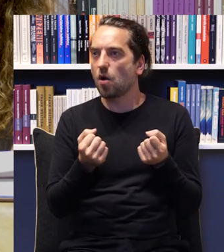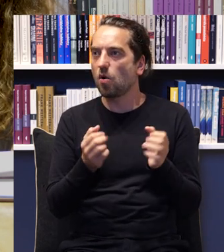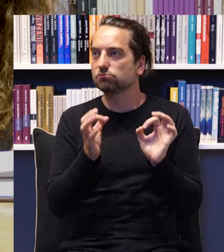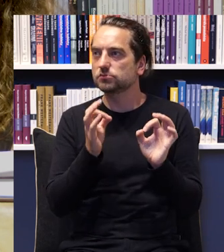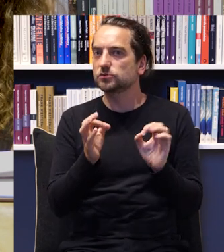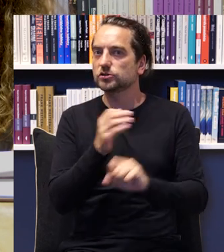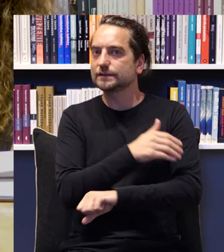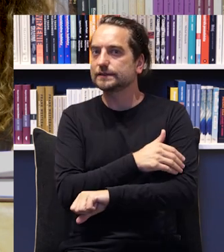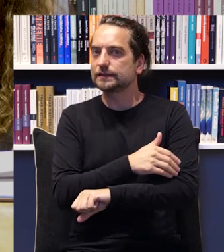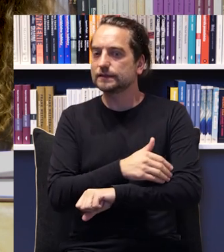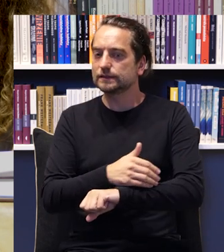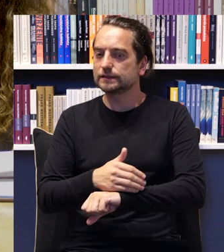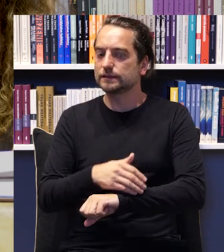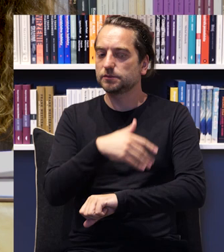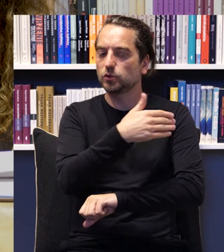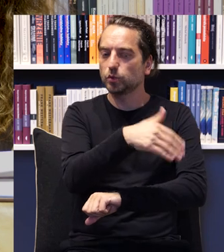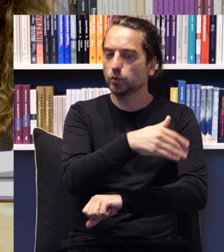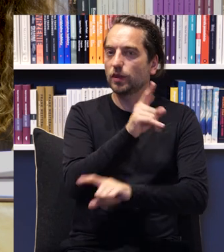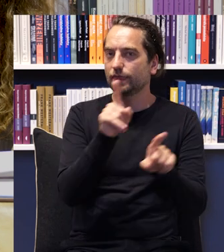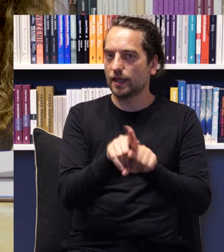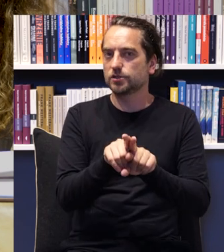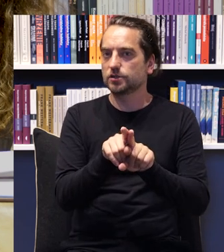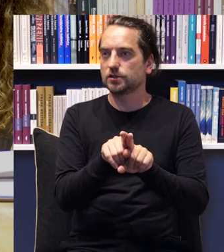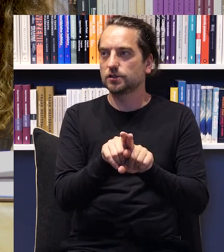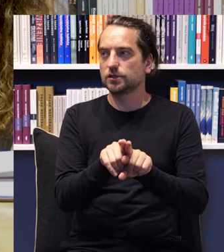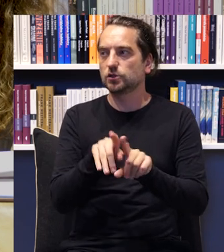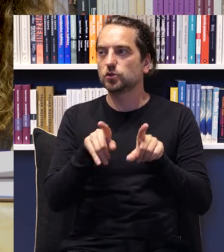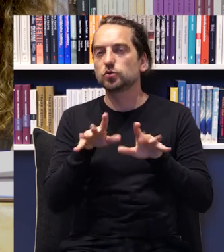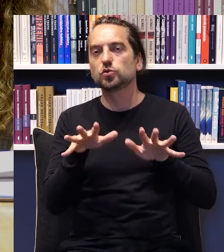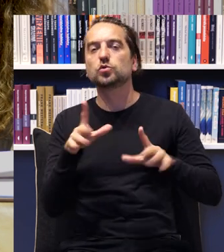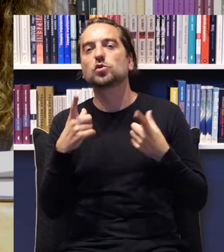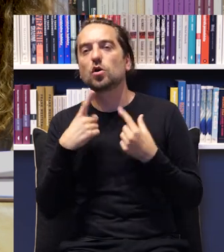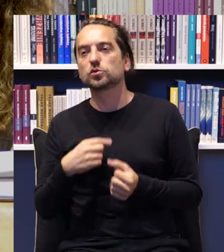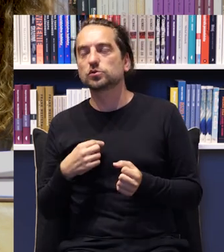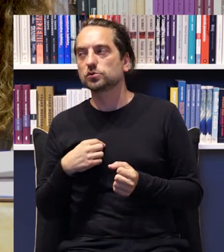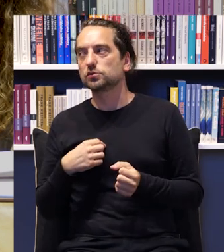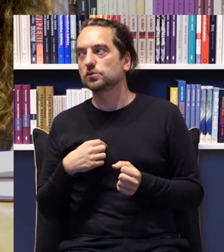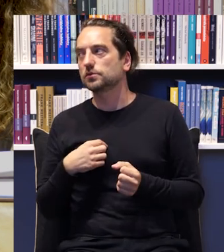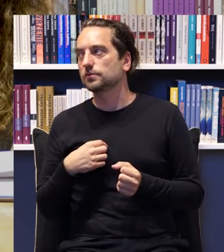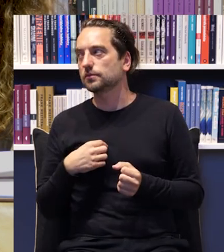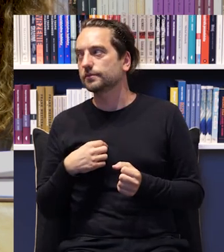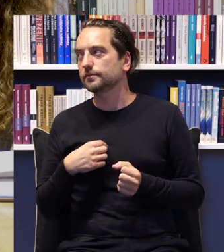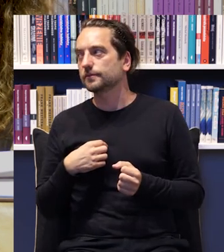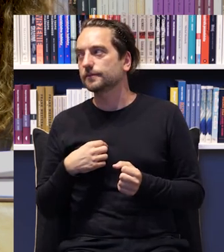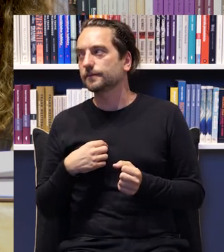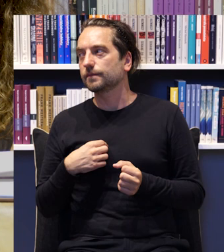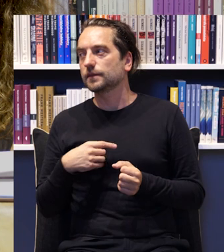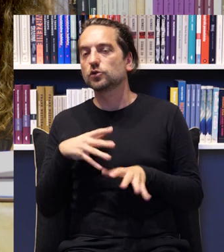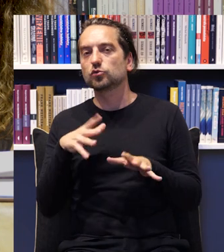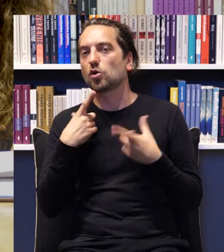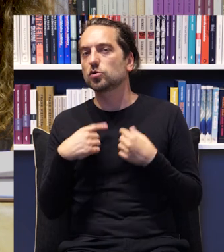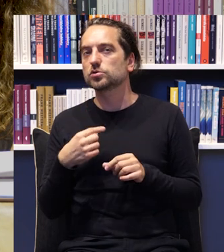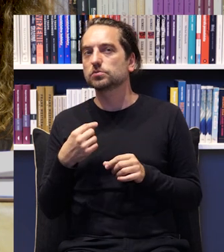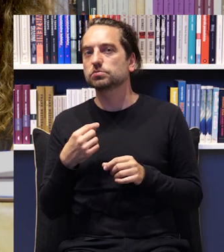poza pewnymi granicami, bo znaczy w ogóle wiele osób wydaje mi się, że zakłada, Aha, no bo wiele osób